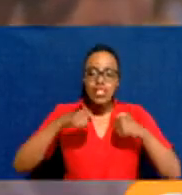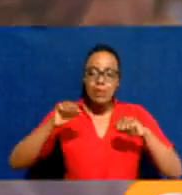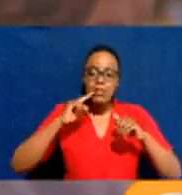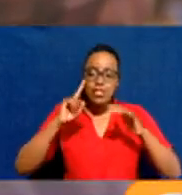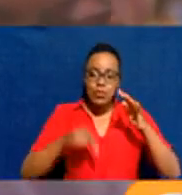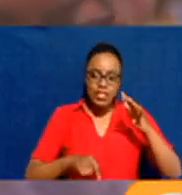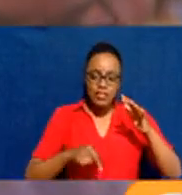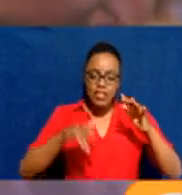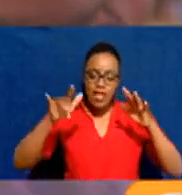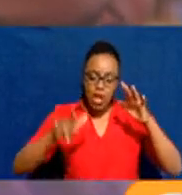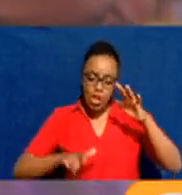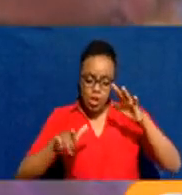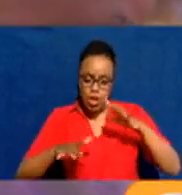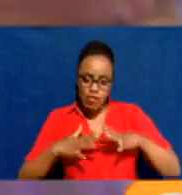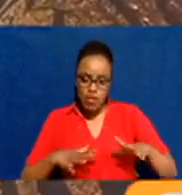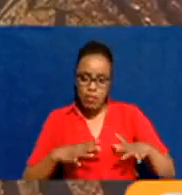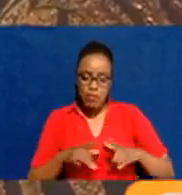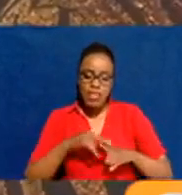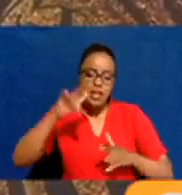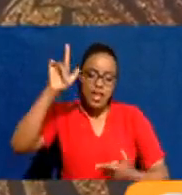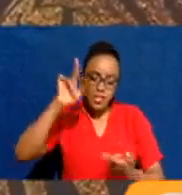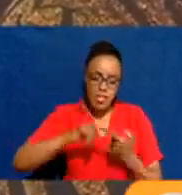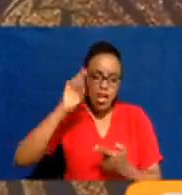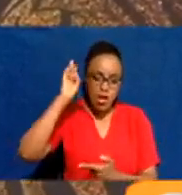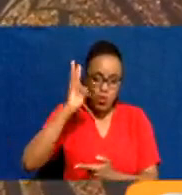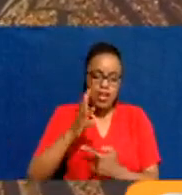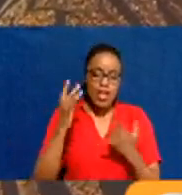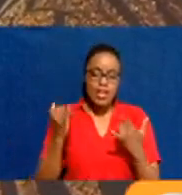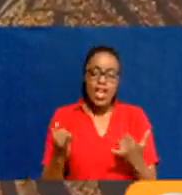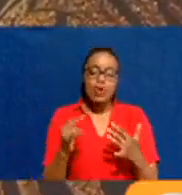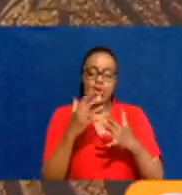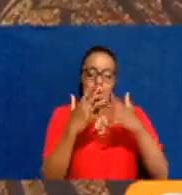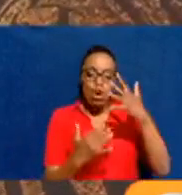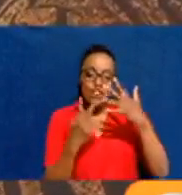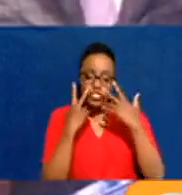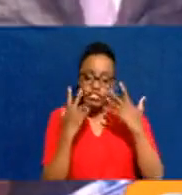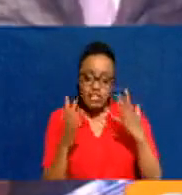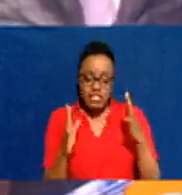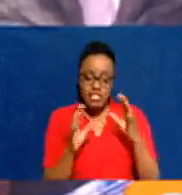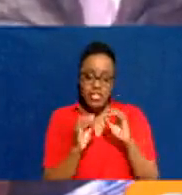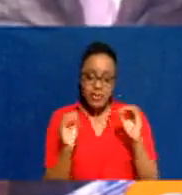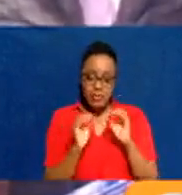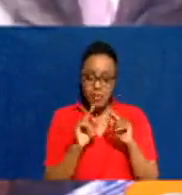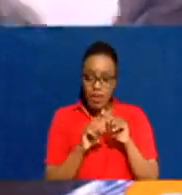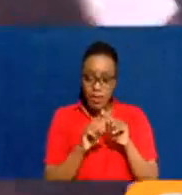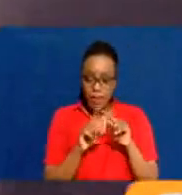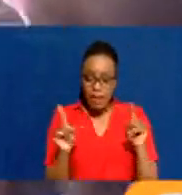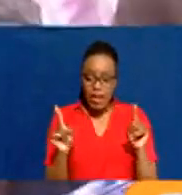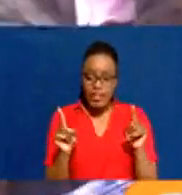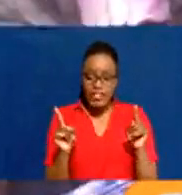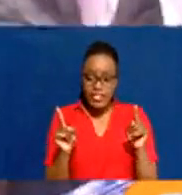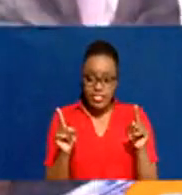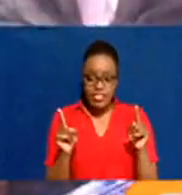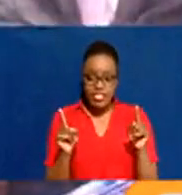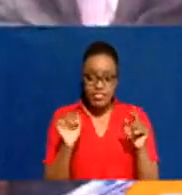nikiweka mabilia chini, itarudi chini. Sasa hali yote umaji. Lakini ushuru